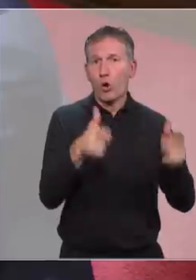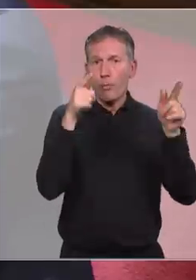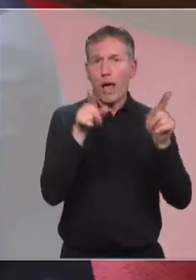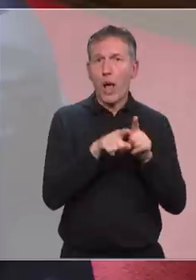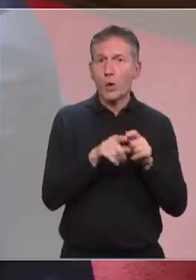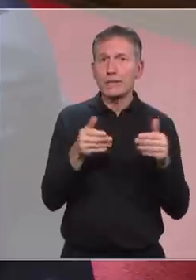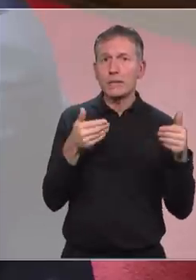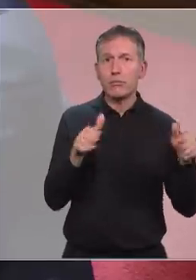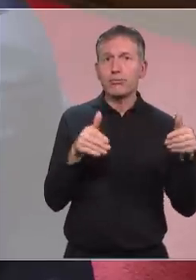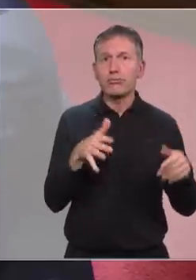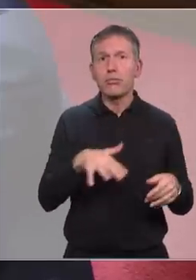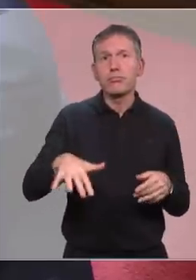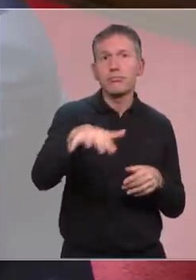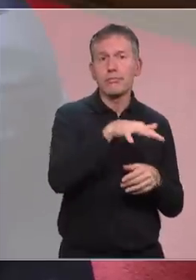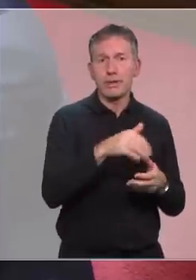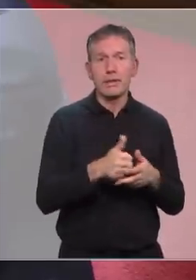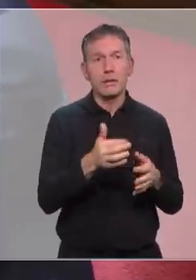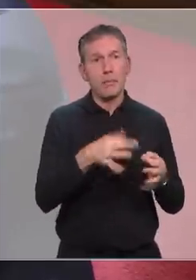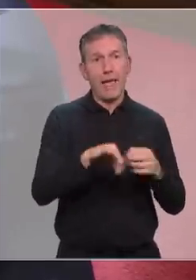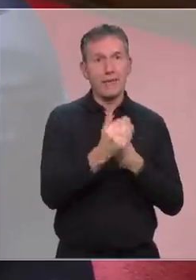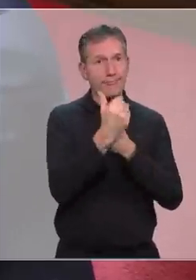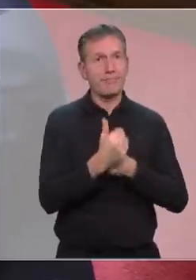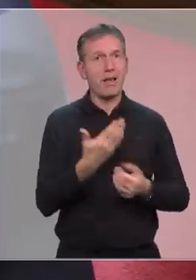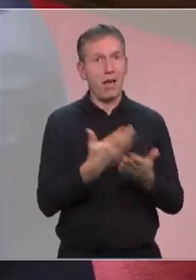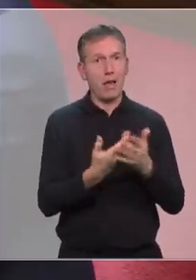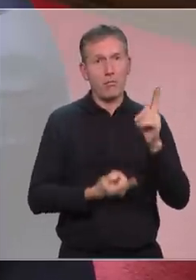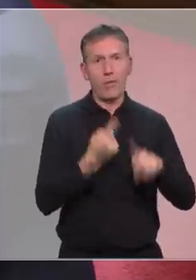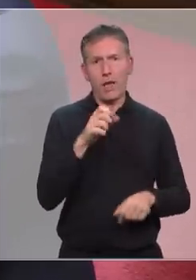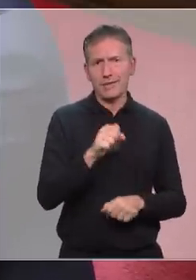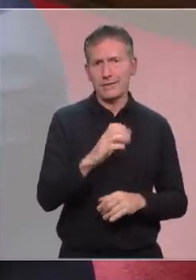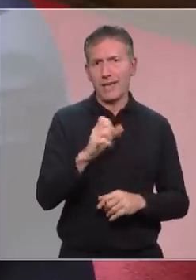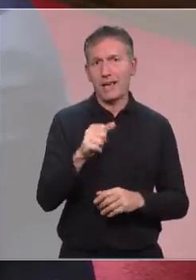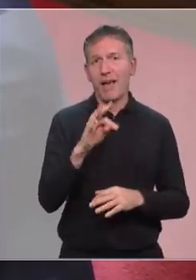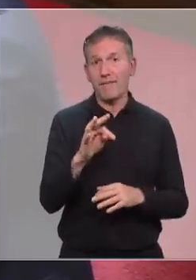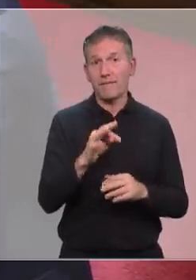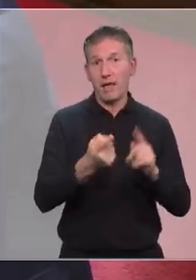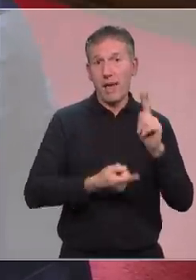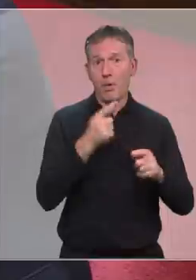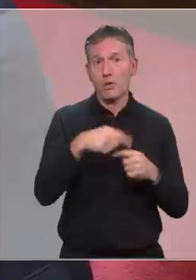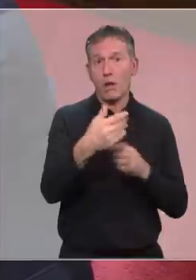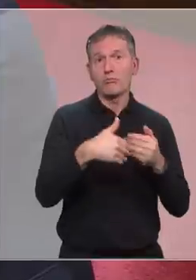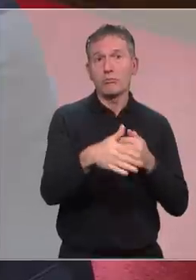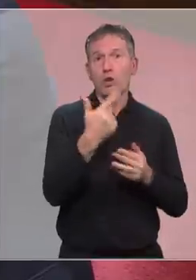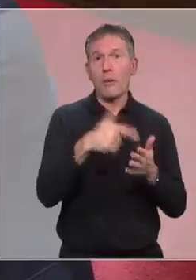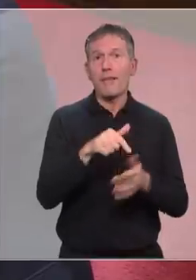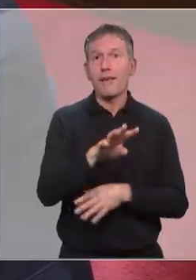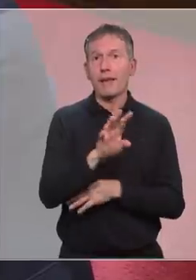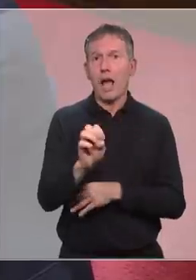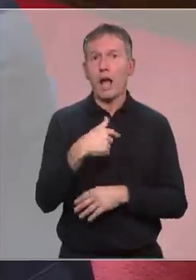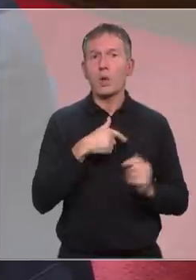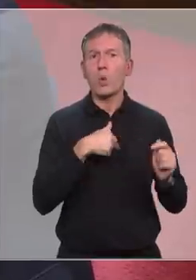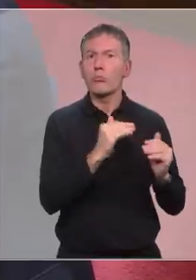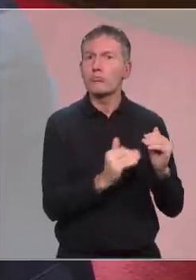dissuasion. Le SCAF, c'est donc un enjeu opérationnel, conserver à horizon 2040 notre